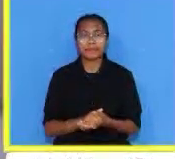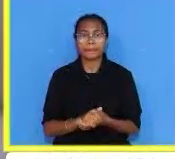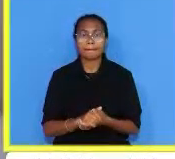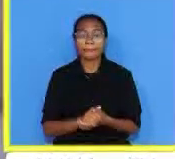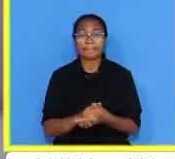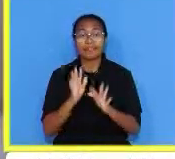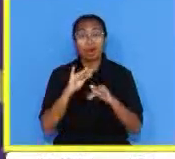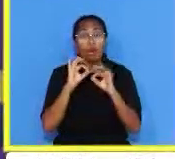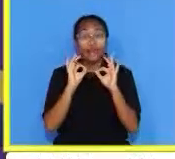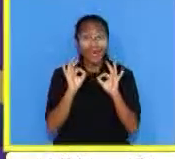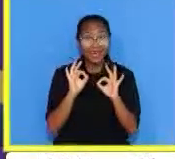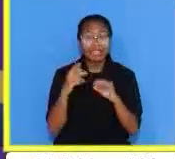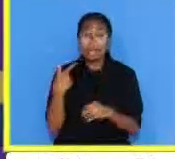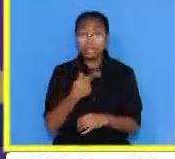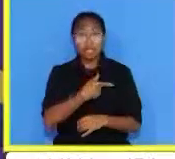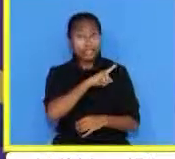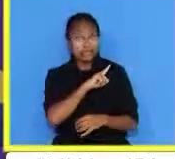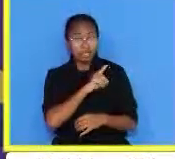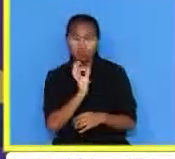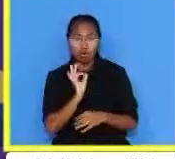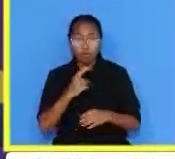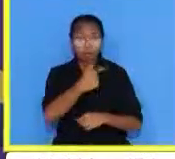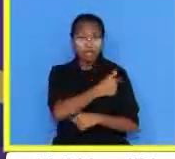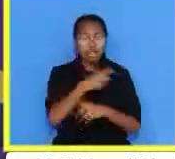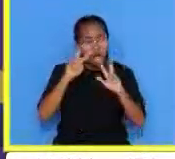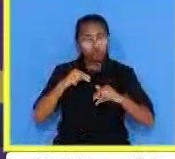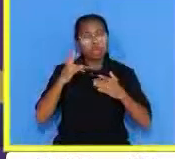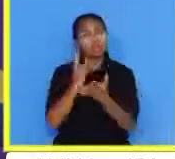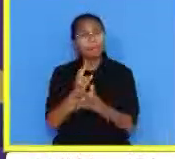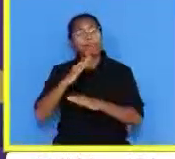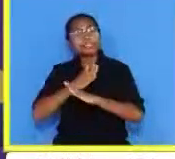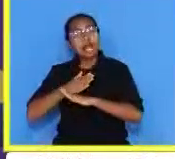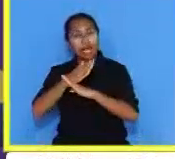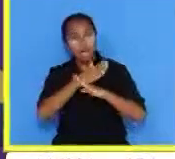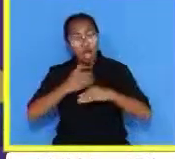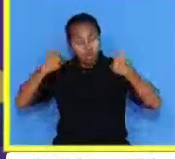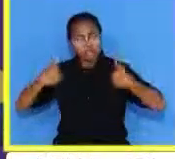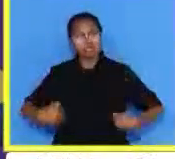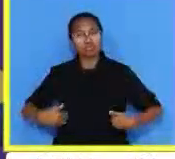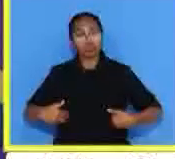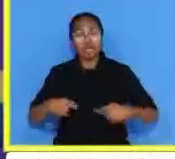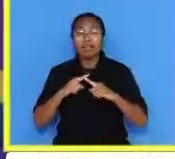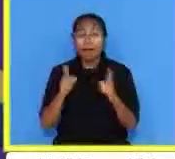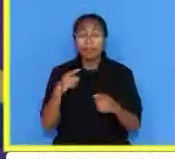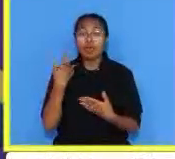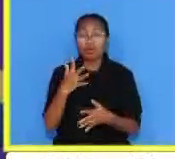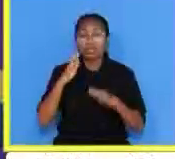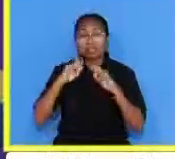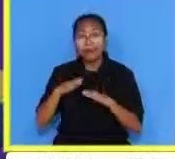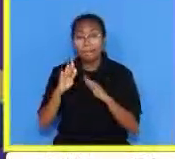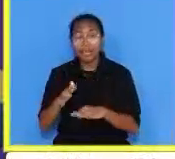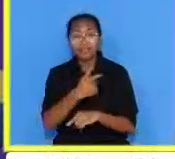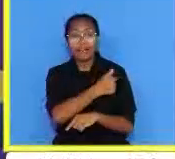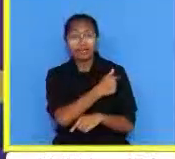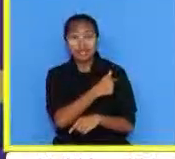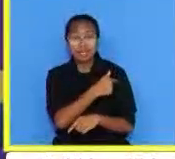jadi kita sendiri sebelum divaksin harus menjaga kondisi tubuh Ya. harus prima. Tapi juga ketika kita sampai di gerai